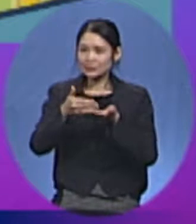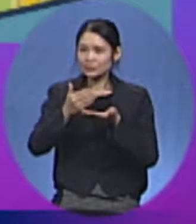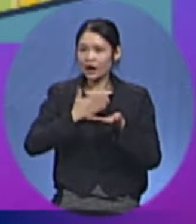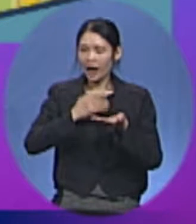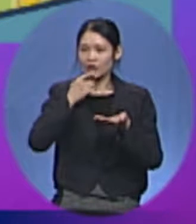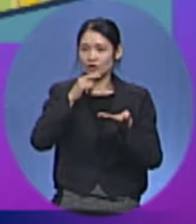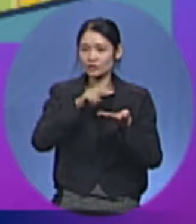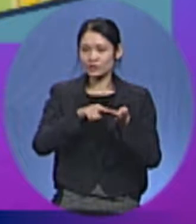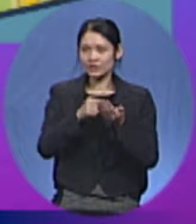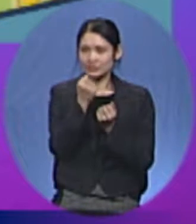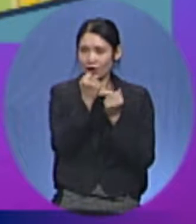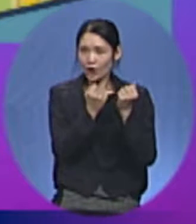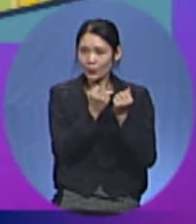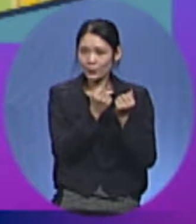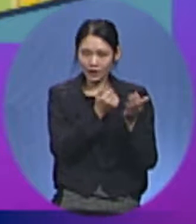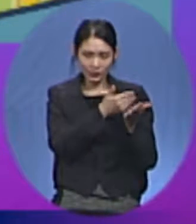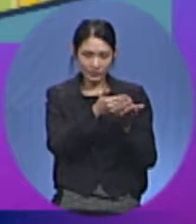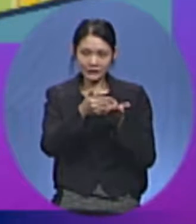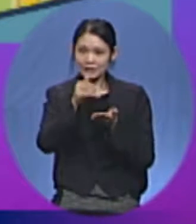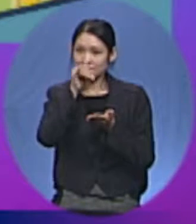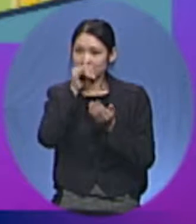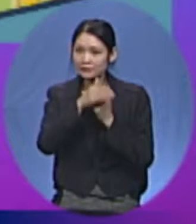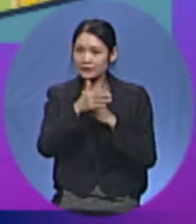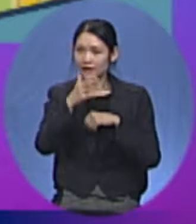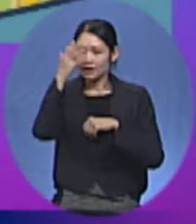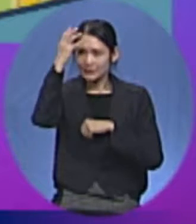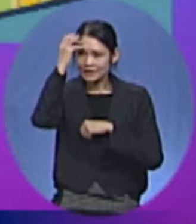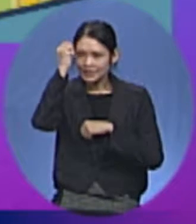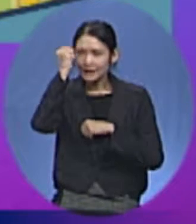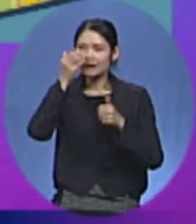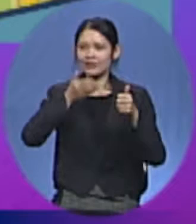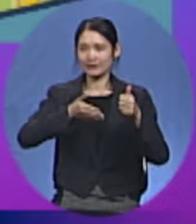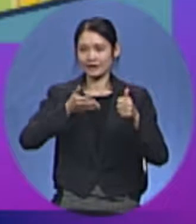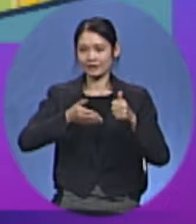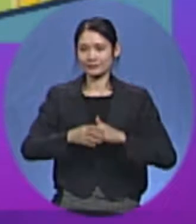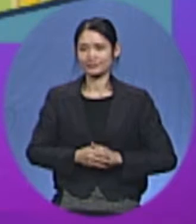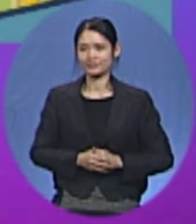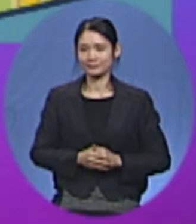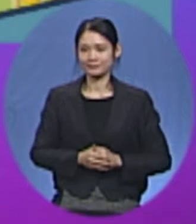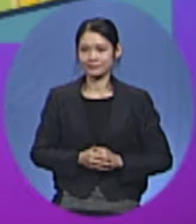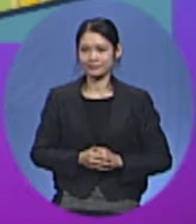쉽게 설명돼 있으니까 꼭 기억해 두셨다가 활용해 주세요.